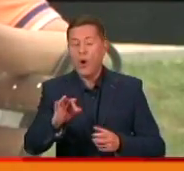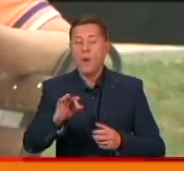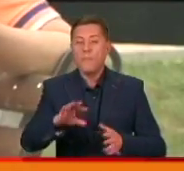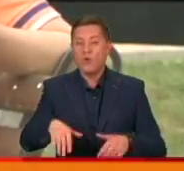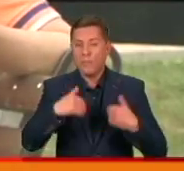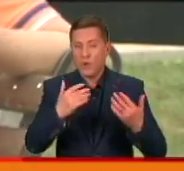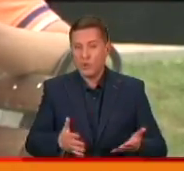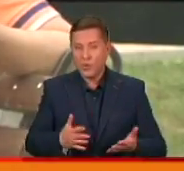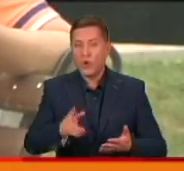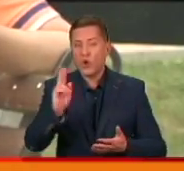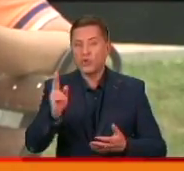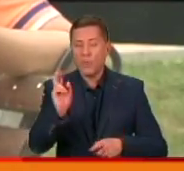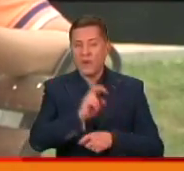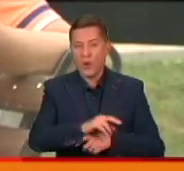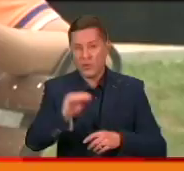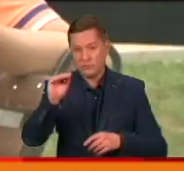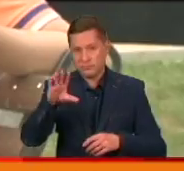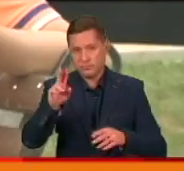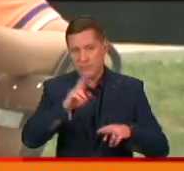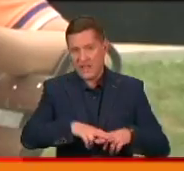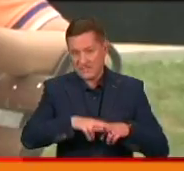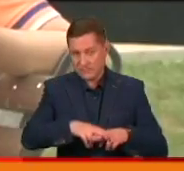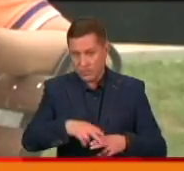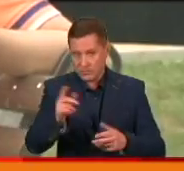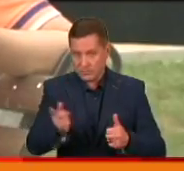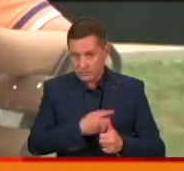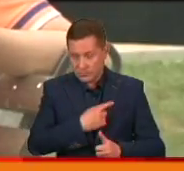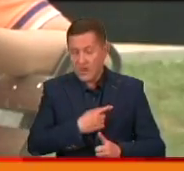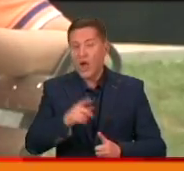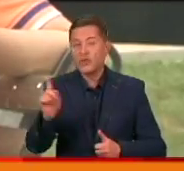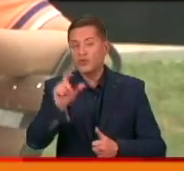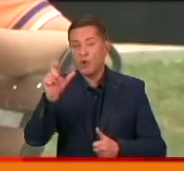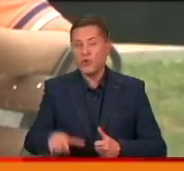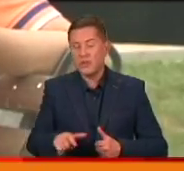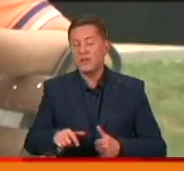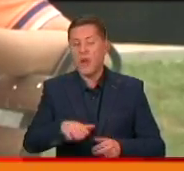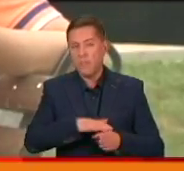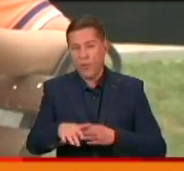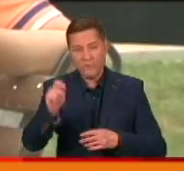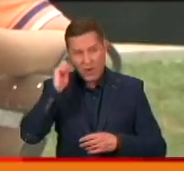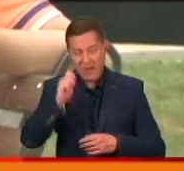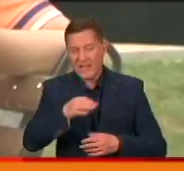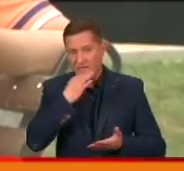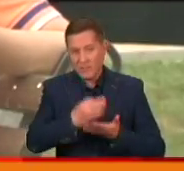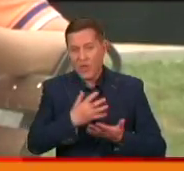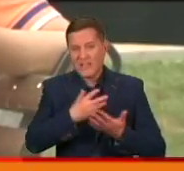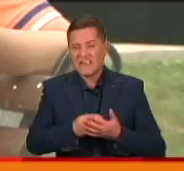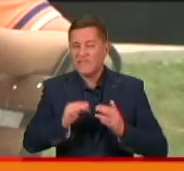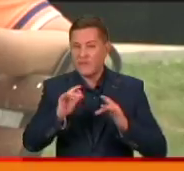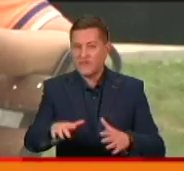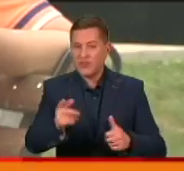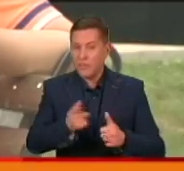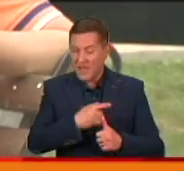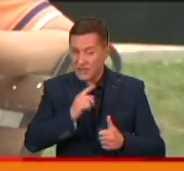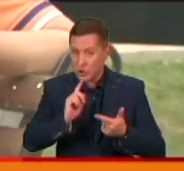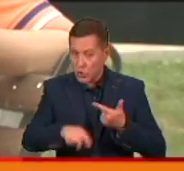гравців перевіряти, хто приходить по паспорту, по посвідченню особи, щоб видно було, що це людина повнолітня, яка відповідає за свої вчинки. Це перше. І